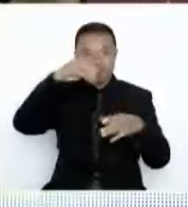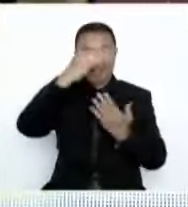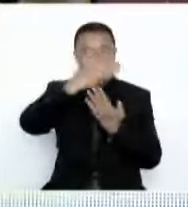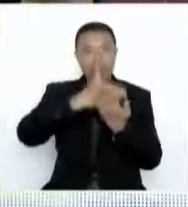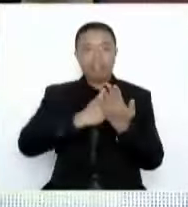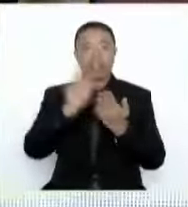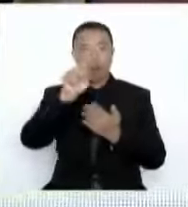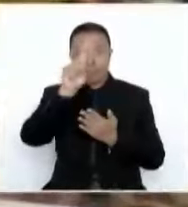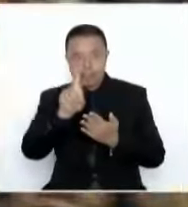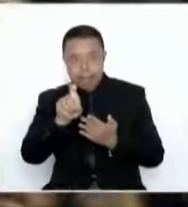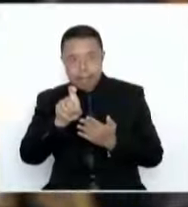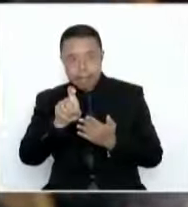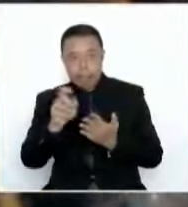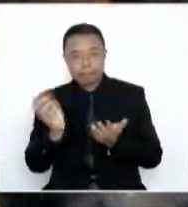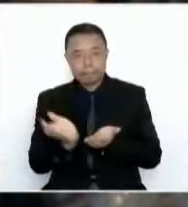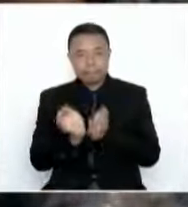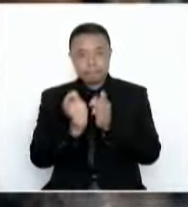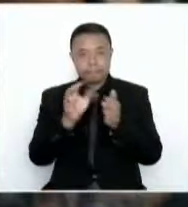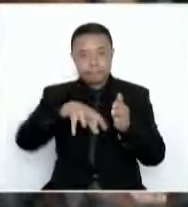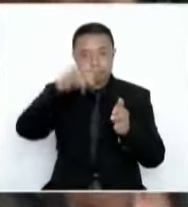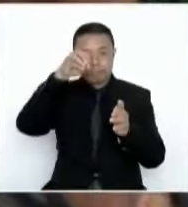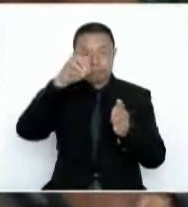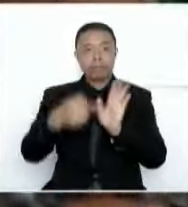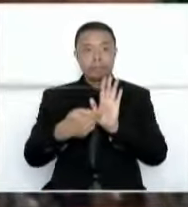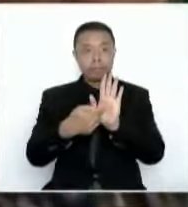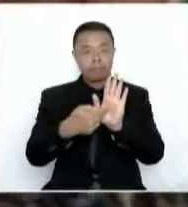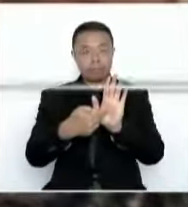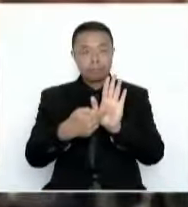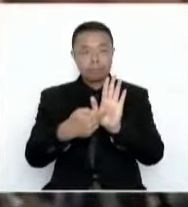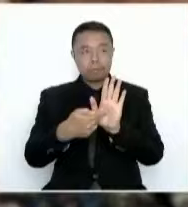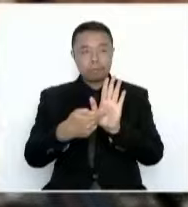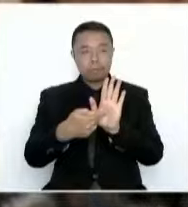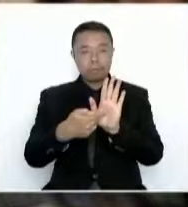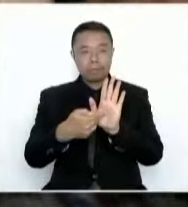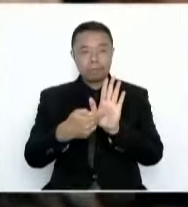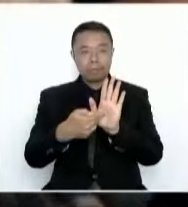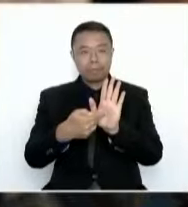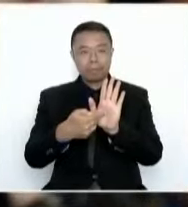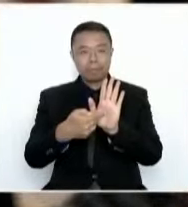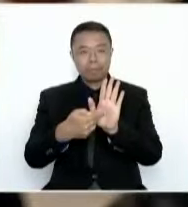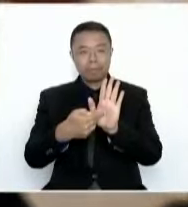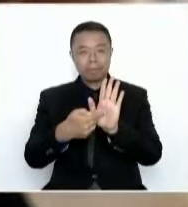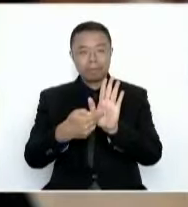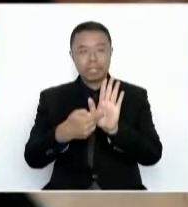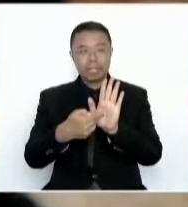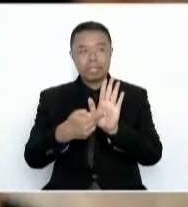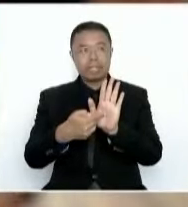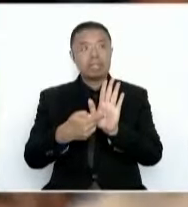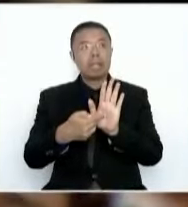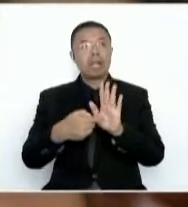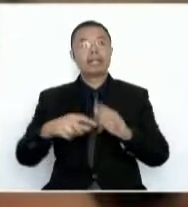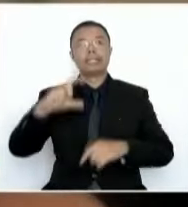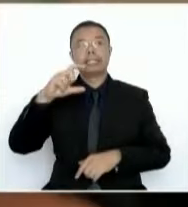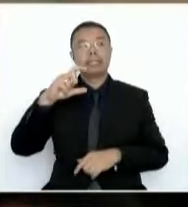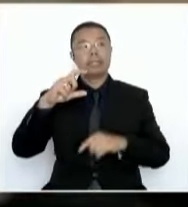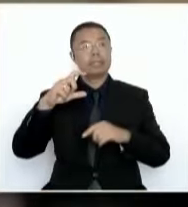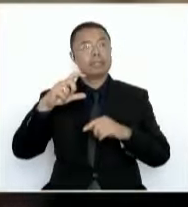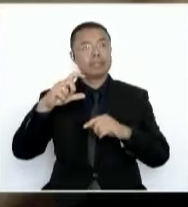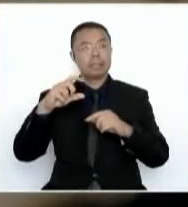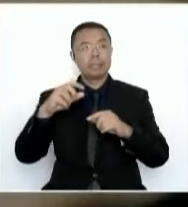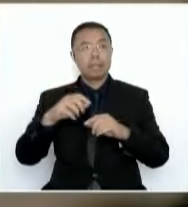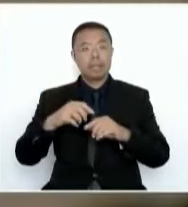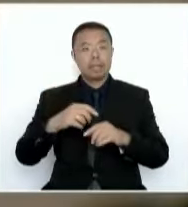FB di perlihatan ke kamera hadirin dan juga moderator pertanyaan Huruf apa ketahanan